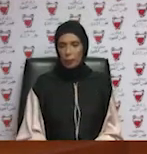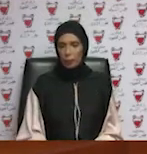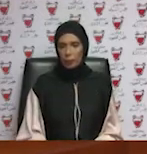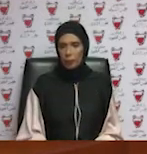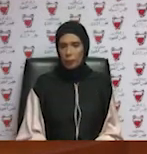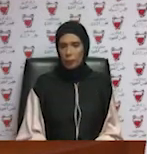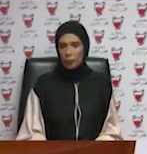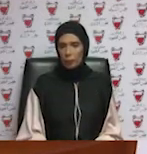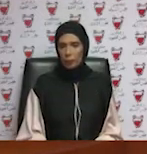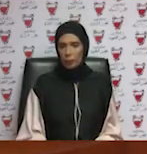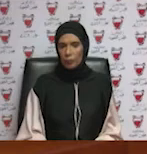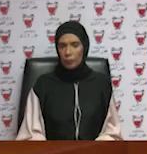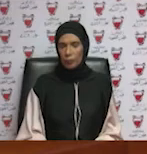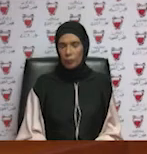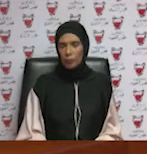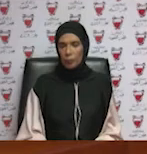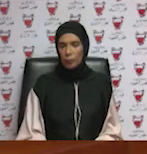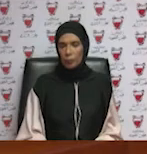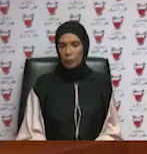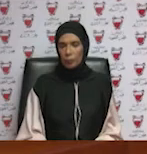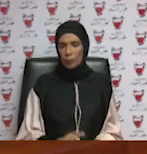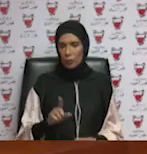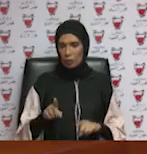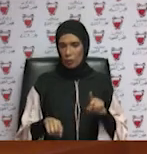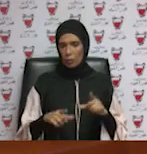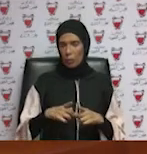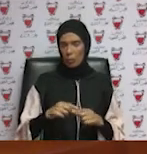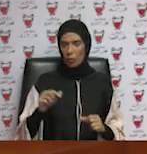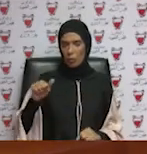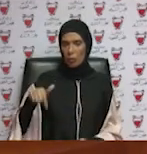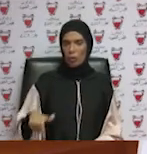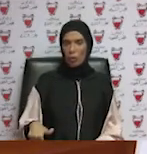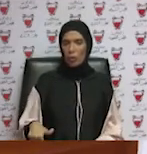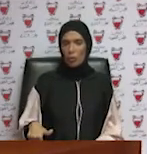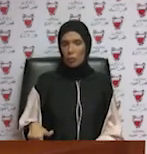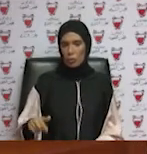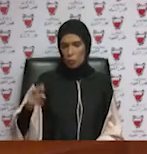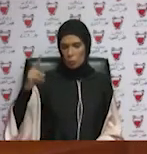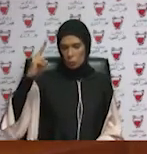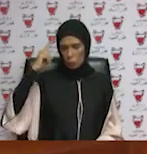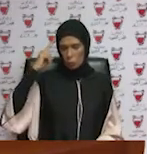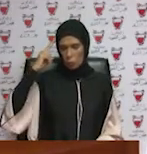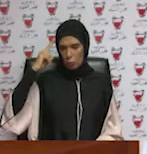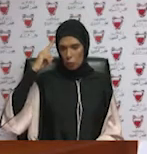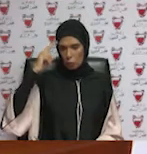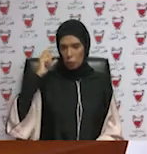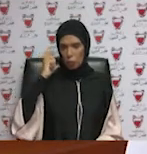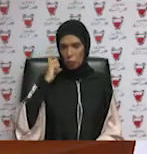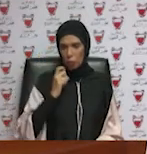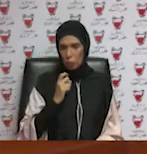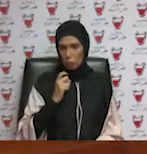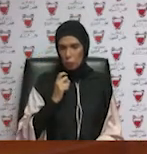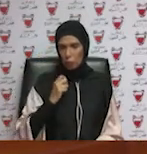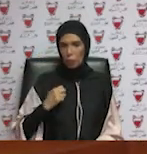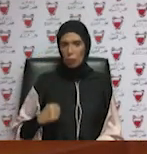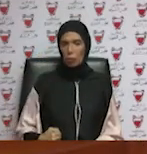ينكر مع الرئيس بأن بعض دول مجلس التعاون مثل المملكة العربية السعودية والإمارات